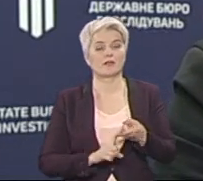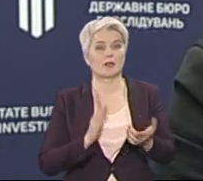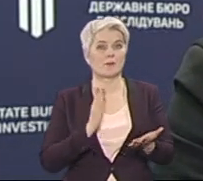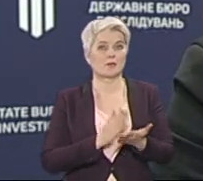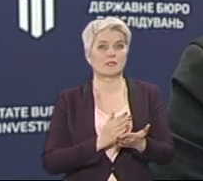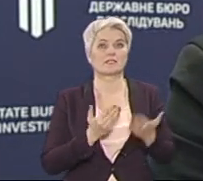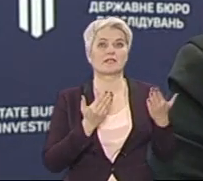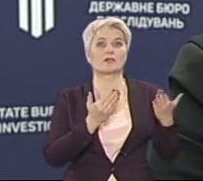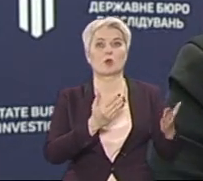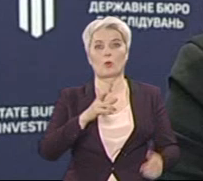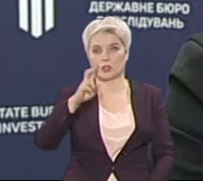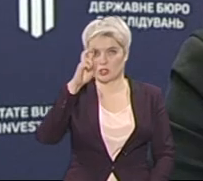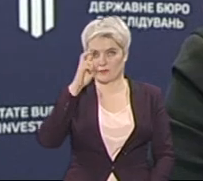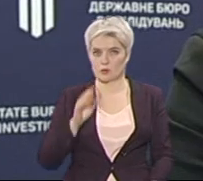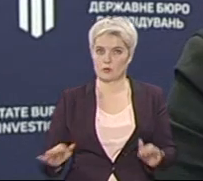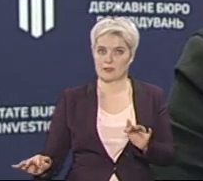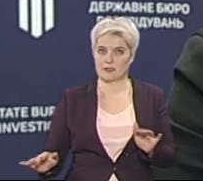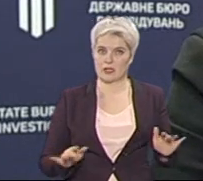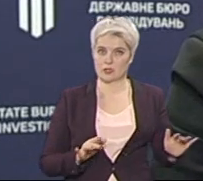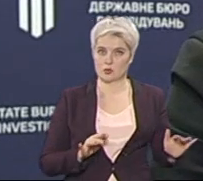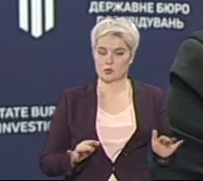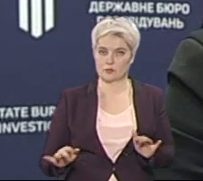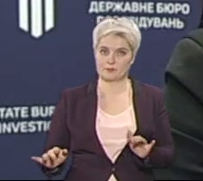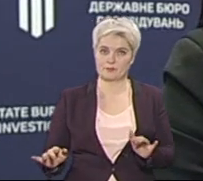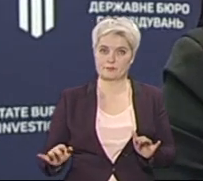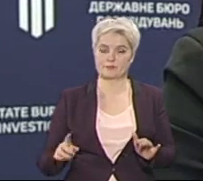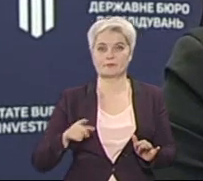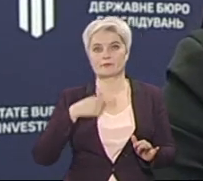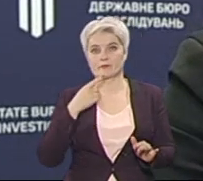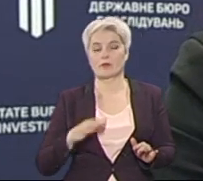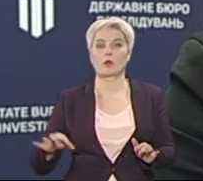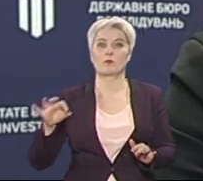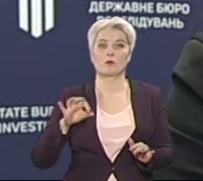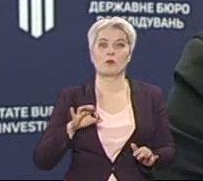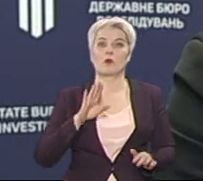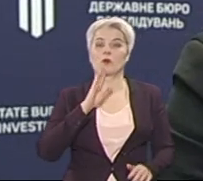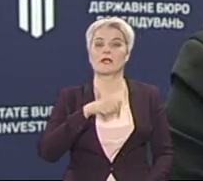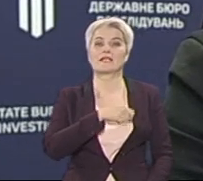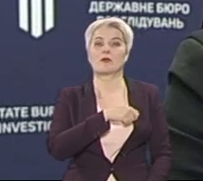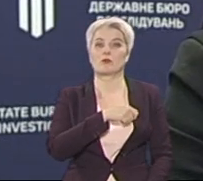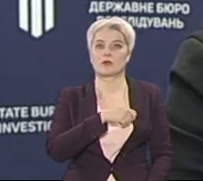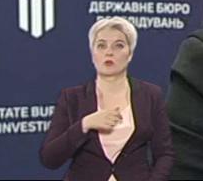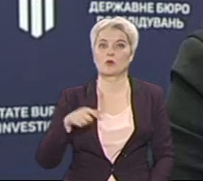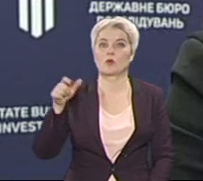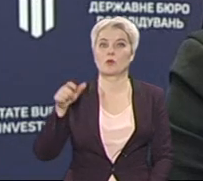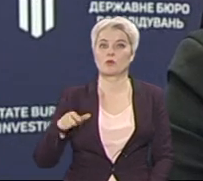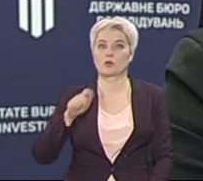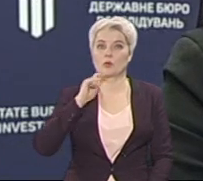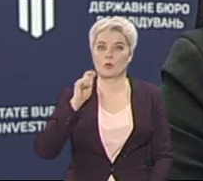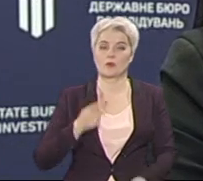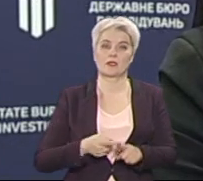його державницькою діяльністю. Власне, мова йде про народну депутатку і громадянку України,